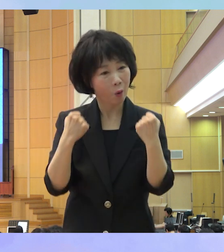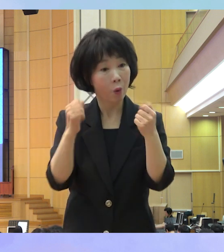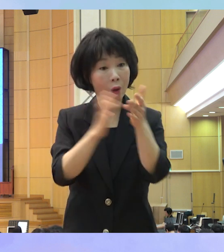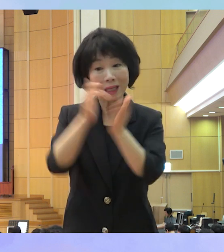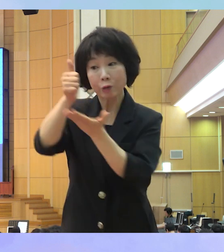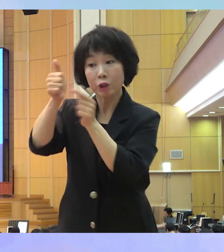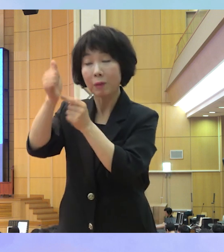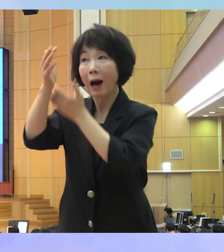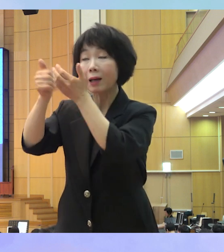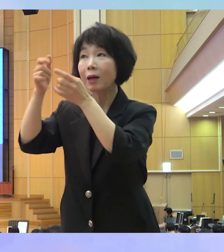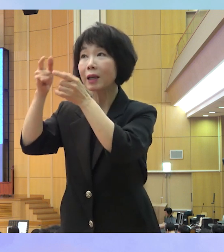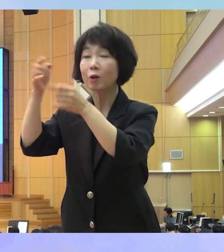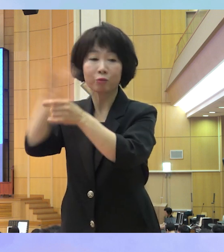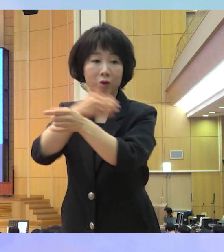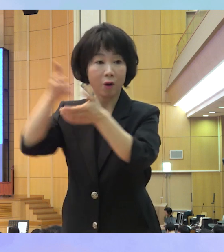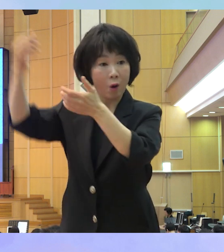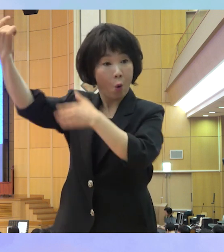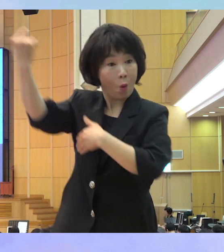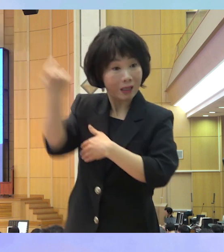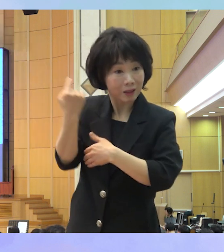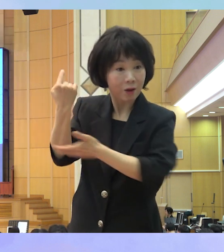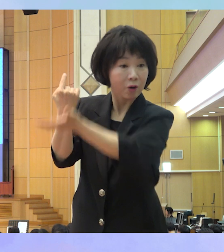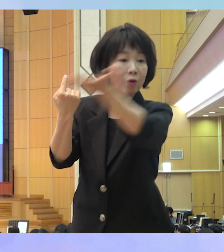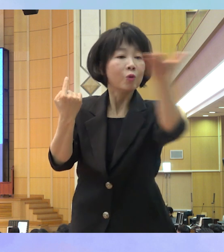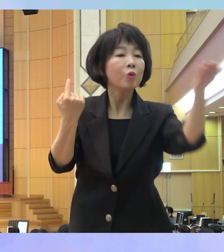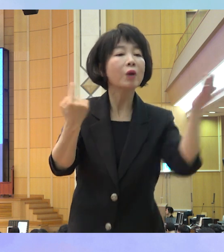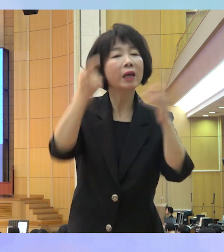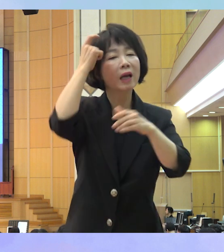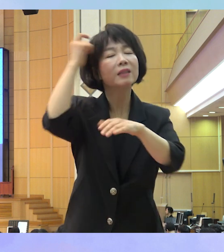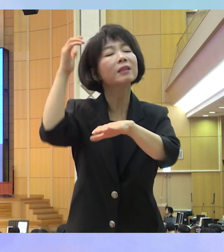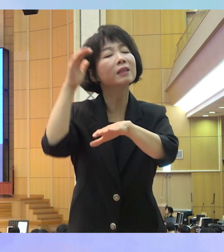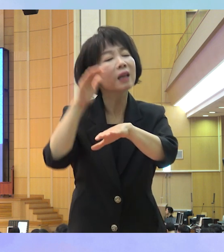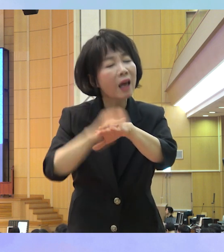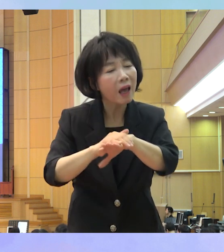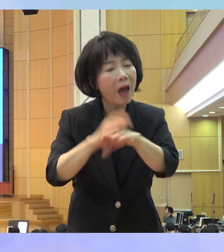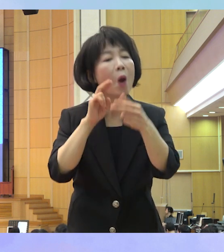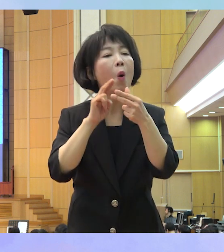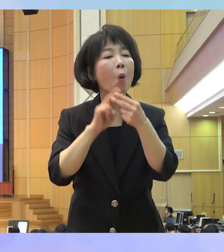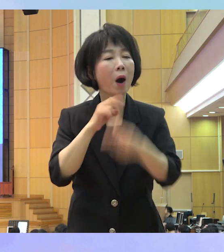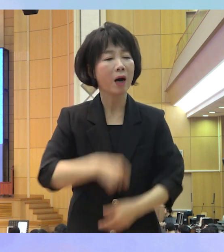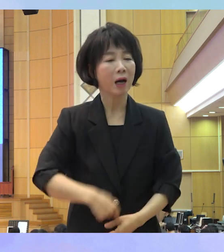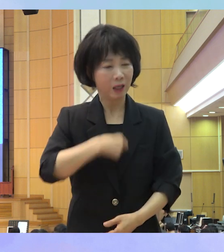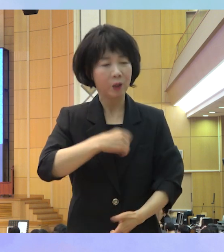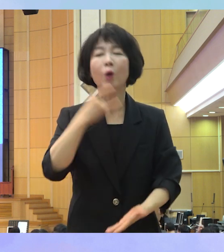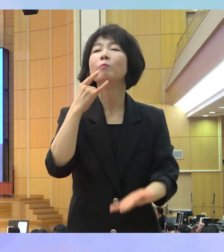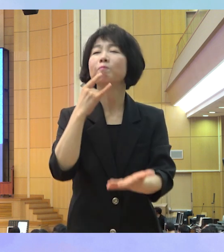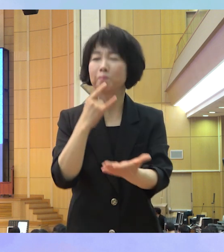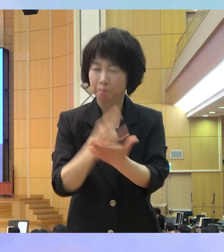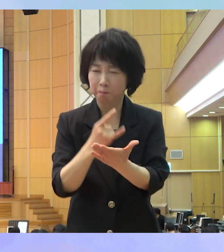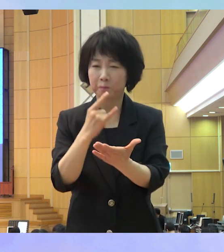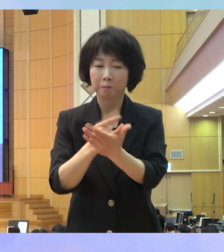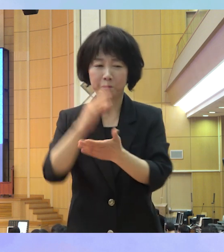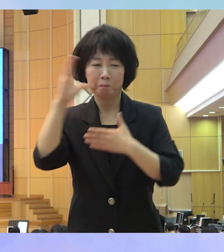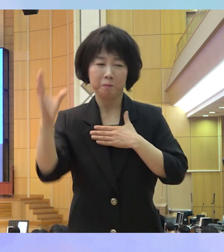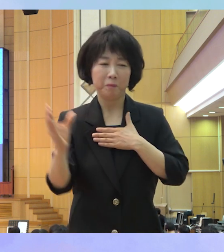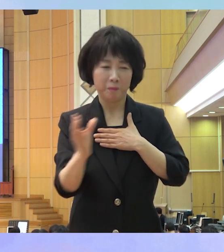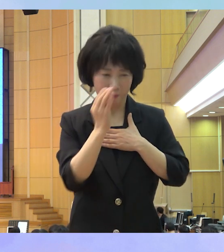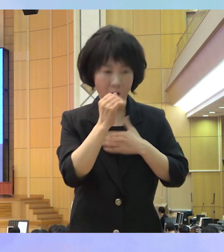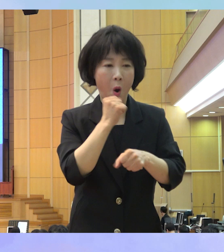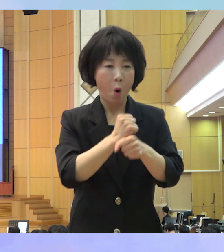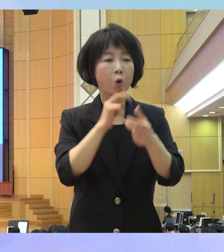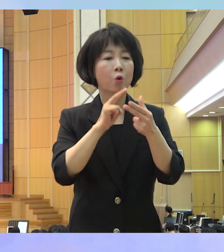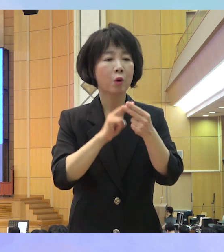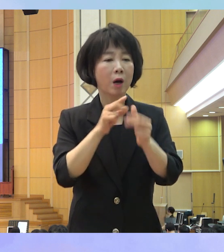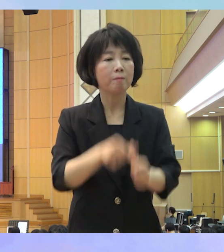예수는 하나님께로 나와서 우리에게 뭐가? 지혜와 또 뭐와? 의로움과 또